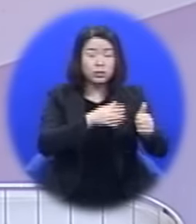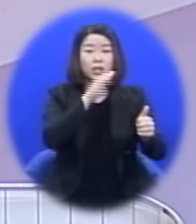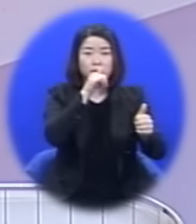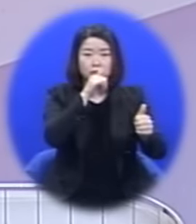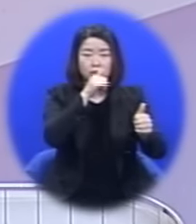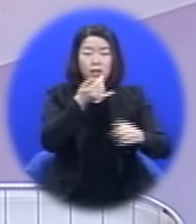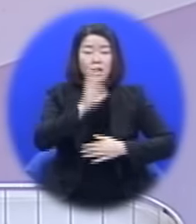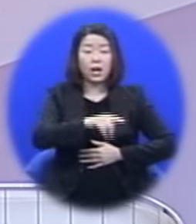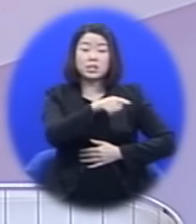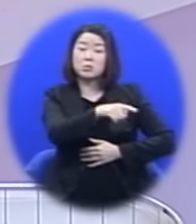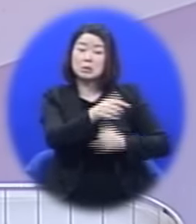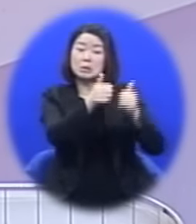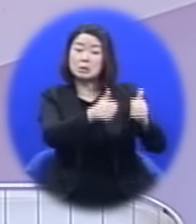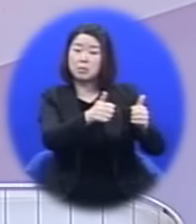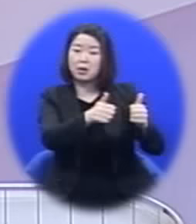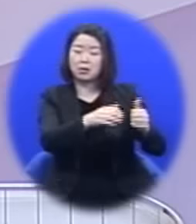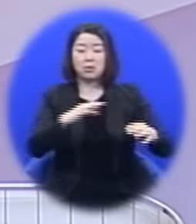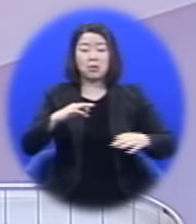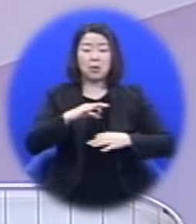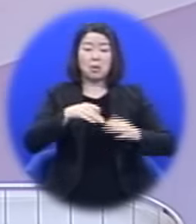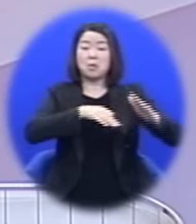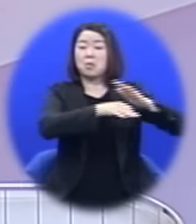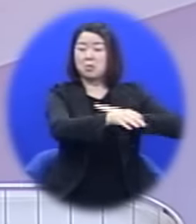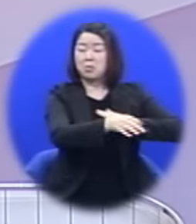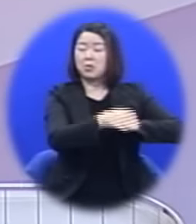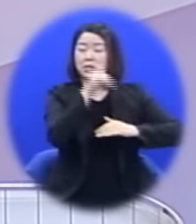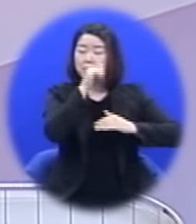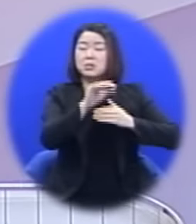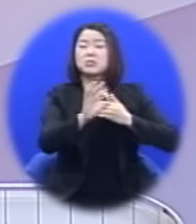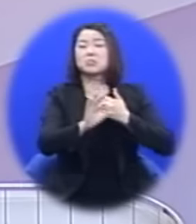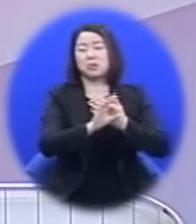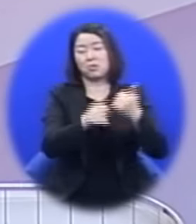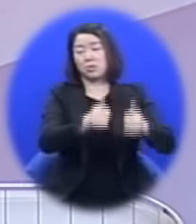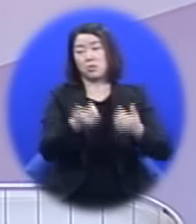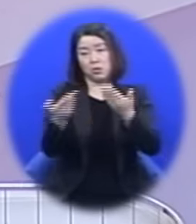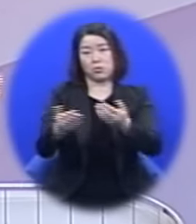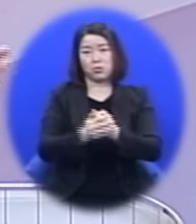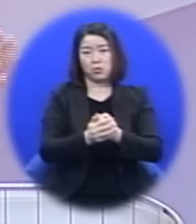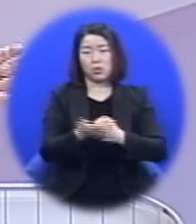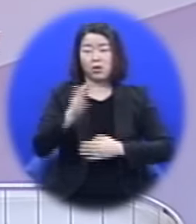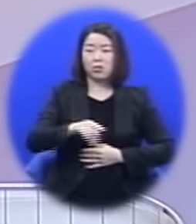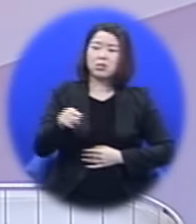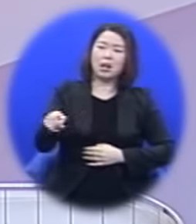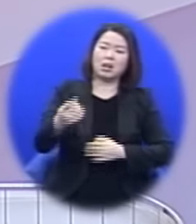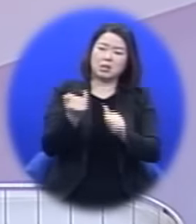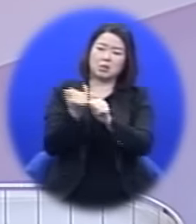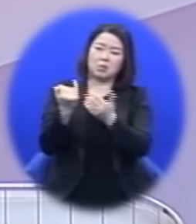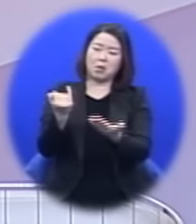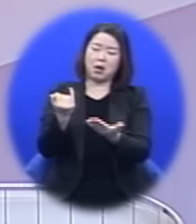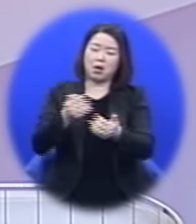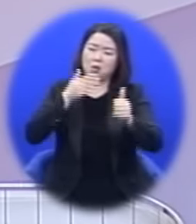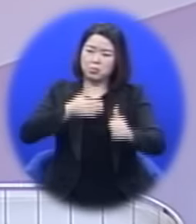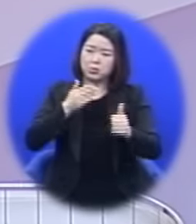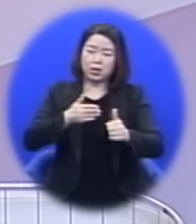뇌물을 받지 않고는 재판해 주지 않는 악한 재판관이에요. 이 과부의 간청을 들어줄 리가 없지요.